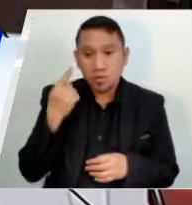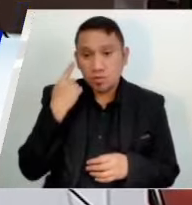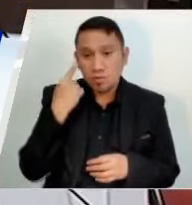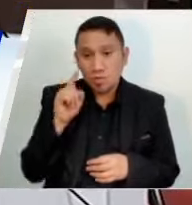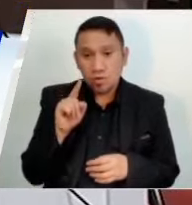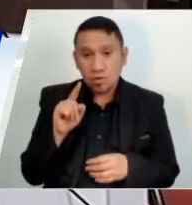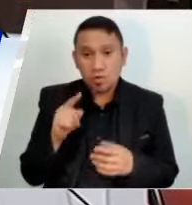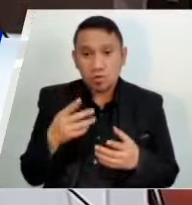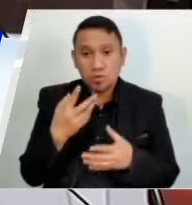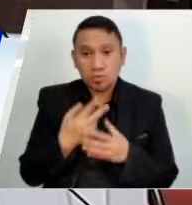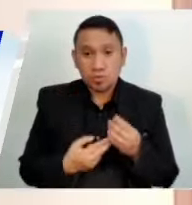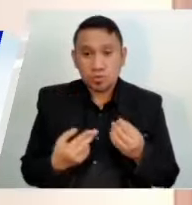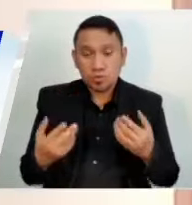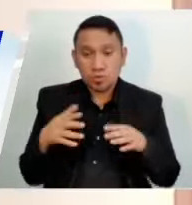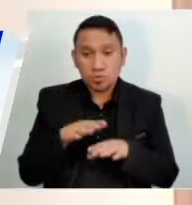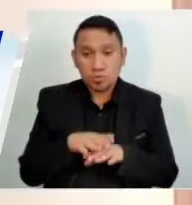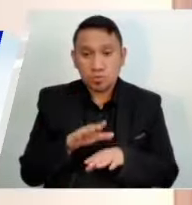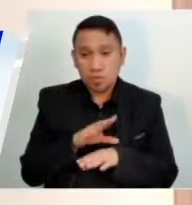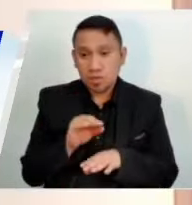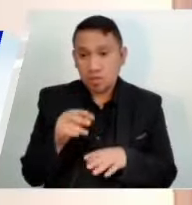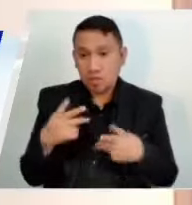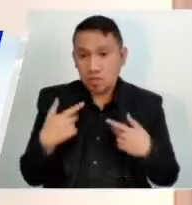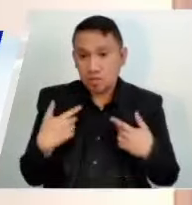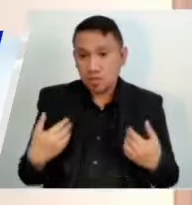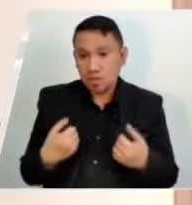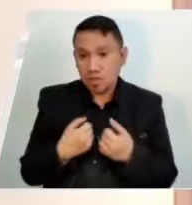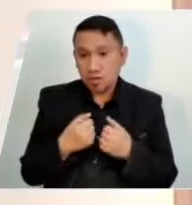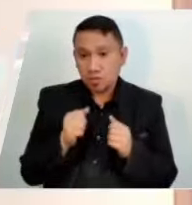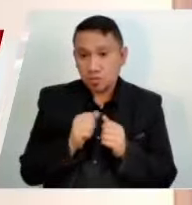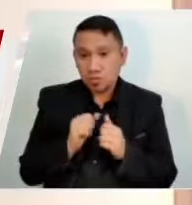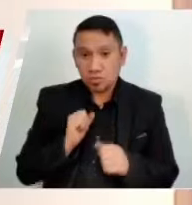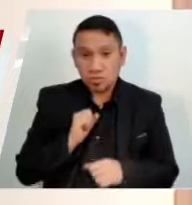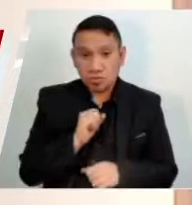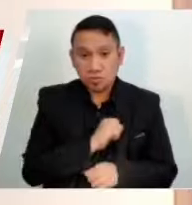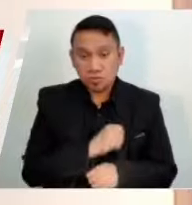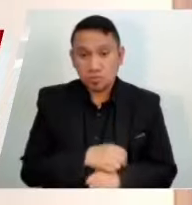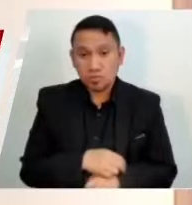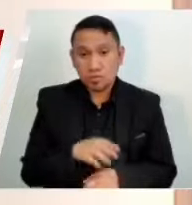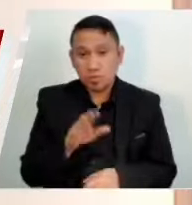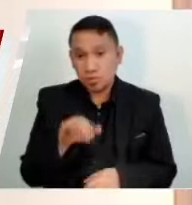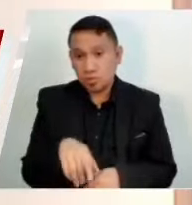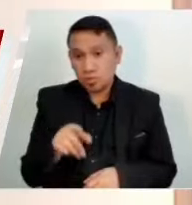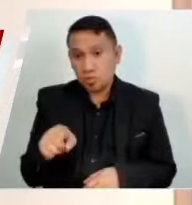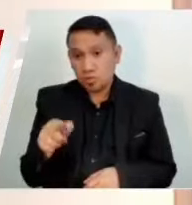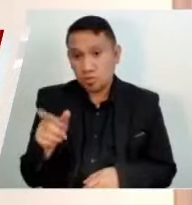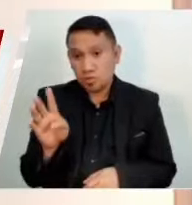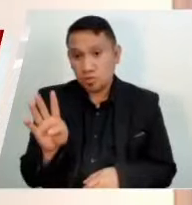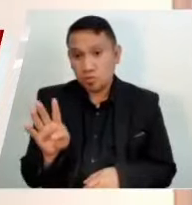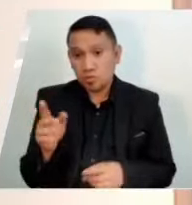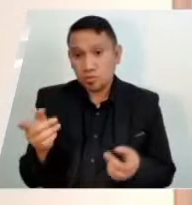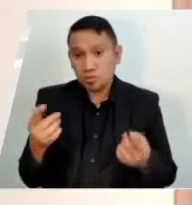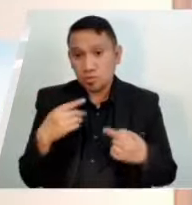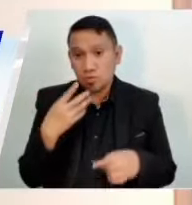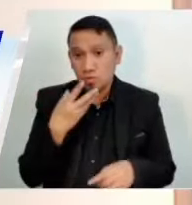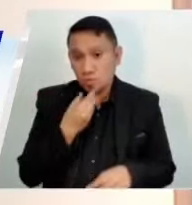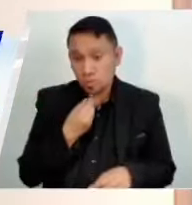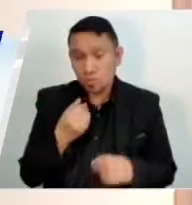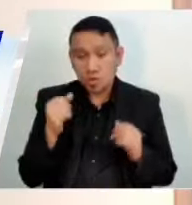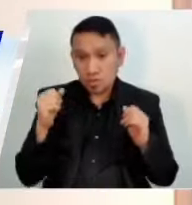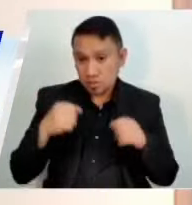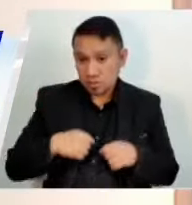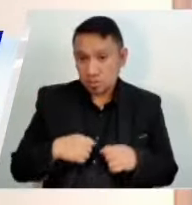pa sila sa mga senador. Why don't you, 24, come out in the open? Sino ba yung pabor to